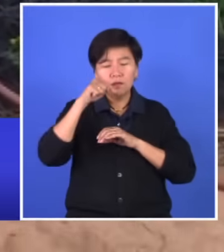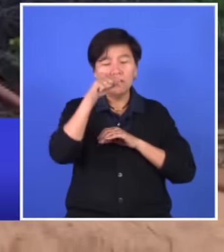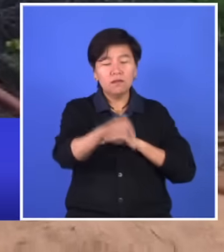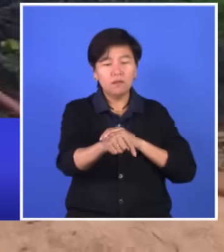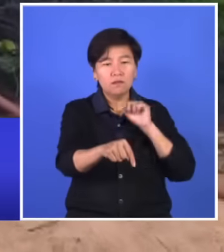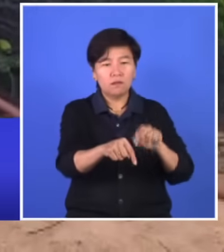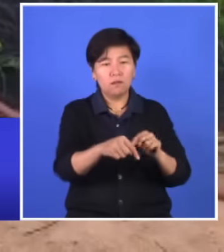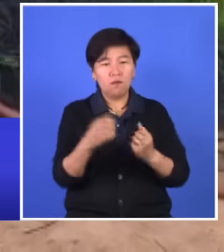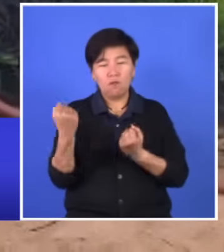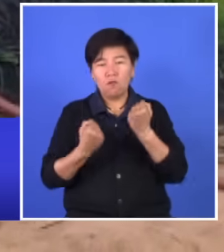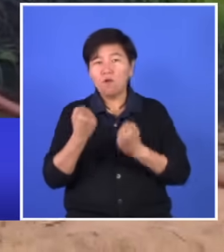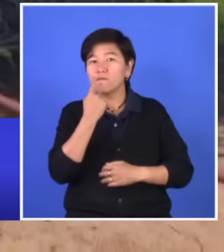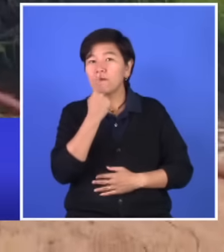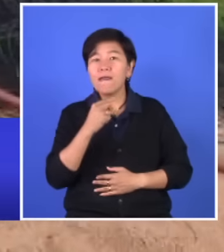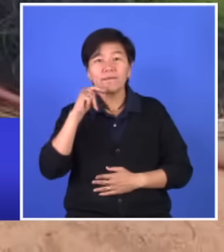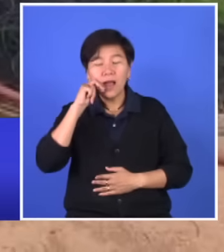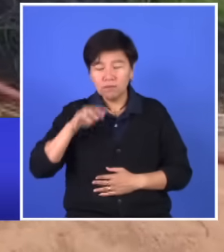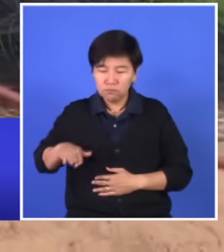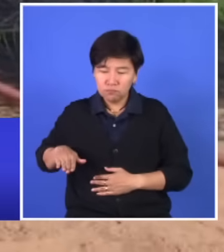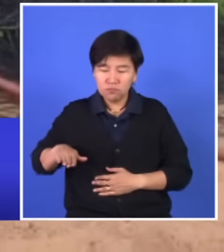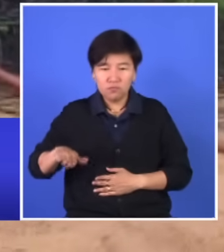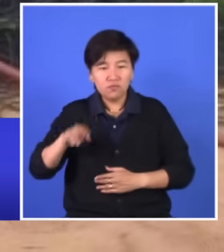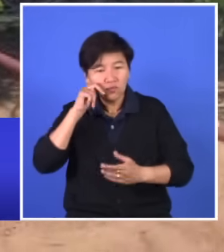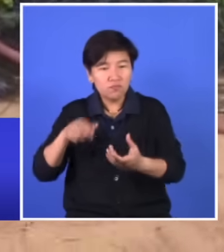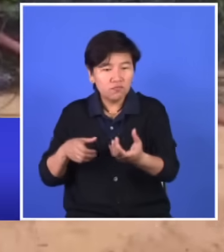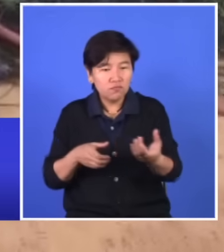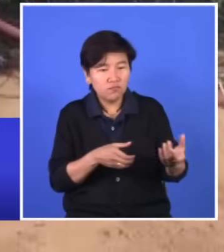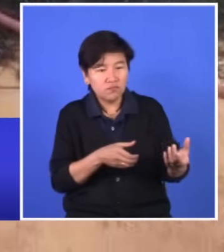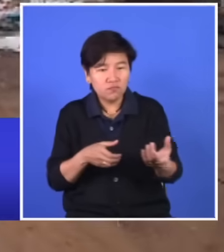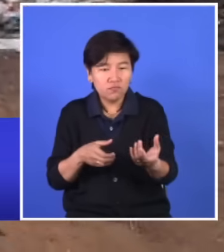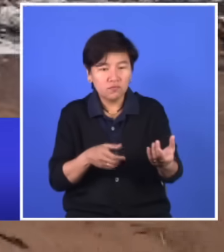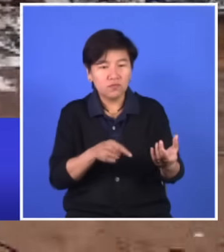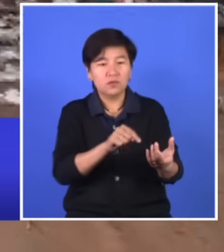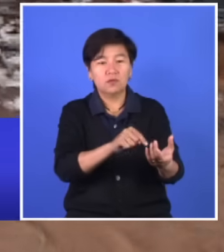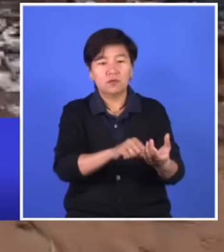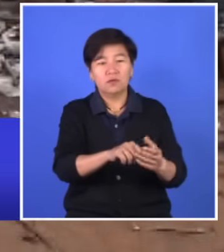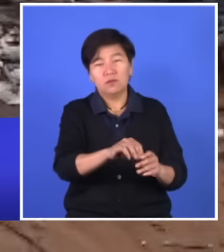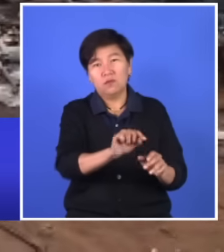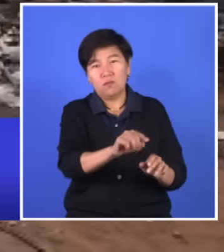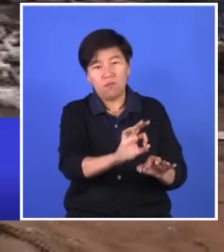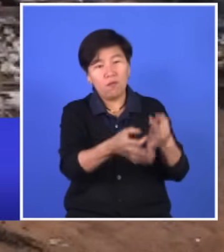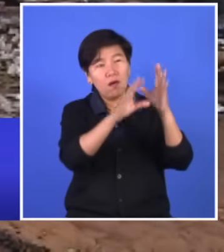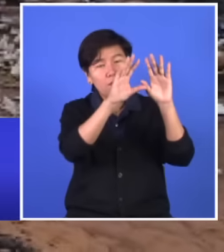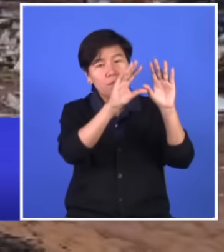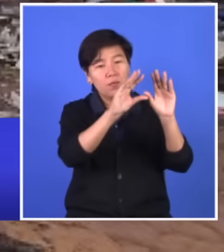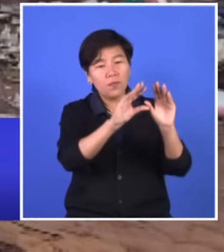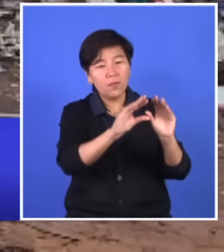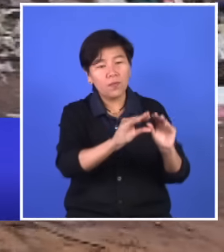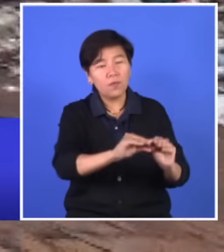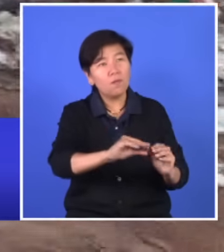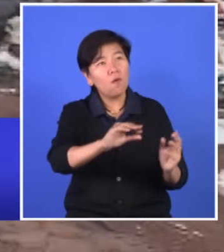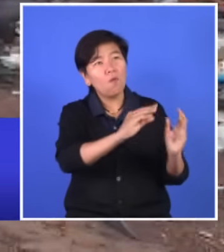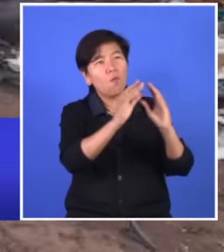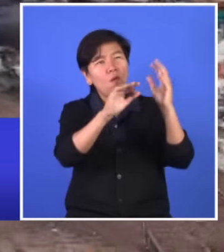ดับเพลืองก็ไปนี่ไปฉีดสกัดแบบนี้ถ้าหากว่าไม่ฉีดมันก็จะควันพวยพุ่งสีดำสีขาวสีเทาเนี่ยขึ้นสู่ท้องฟ้าแล้วก็ใครได้